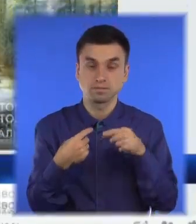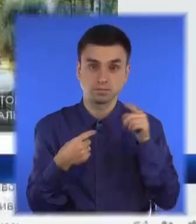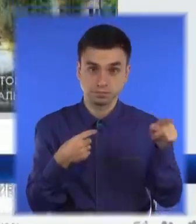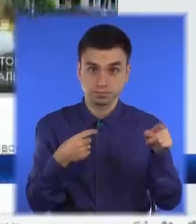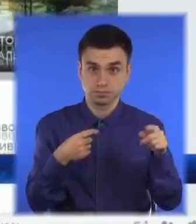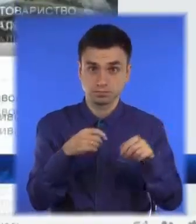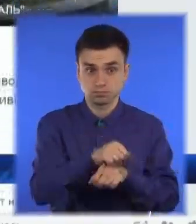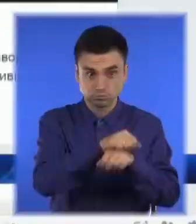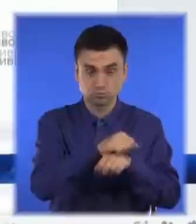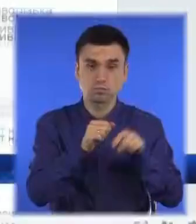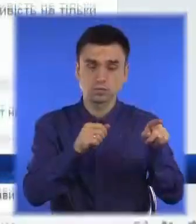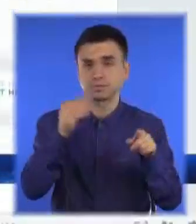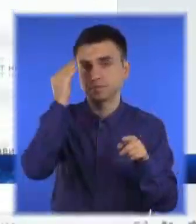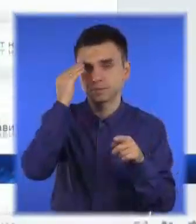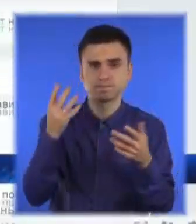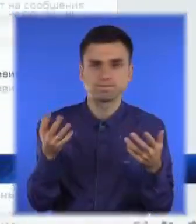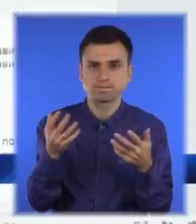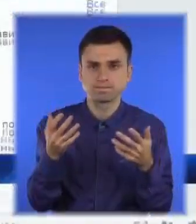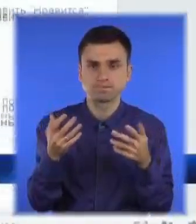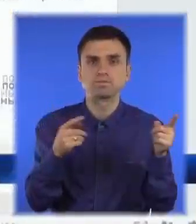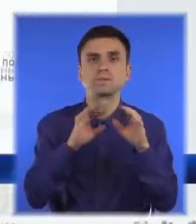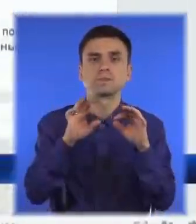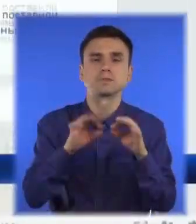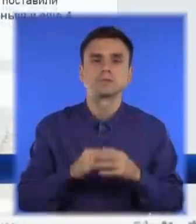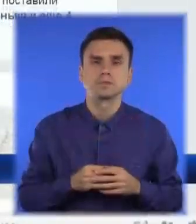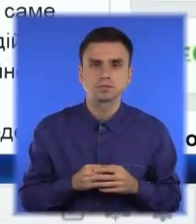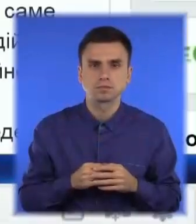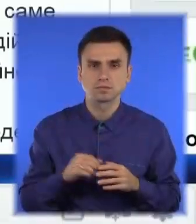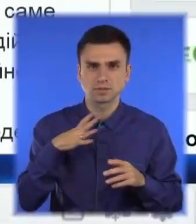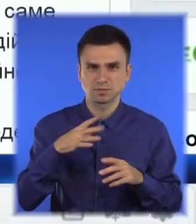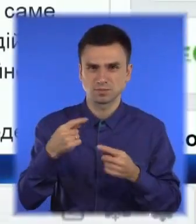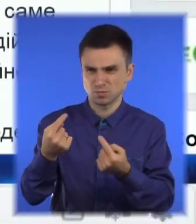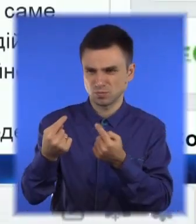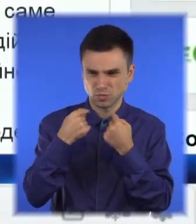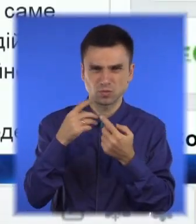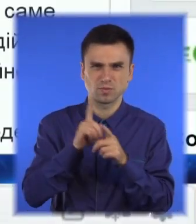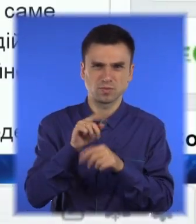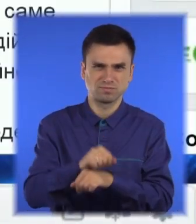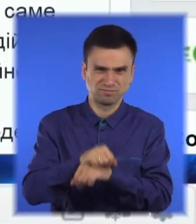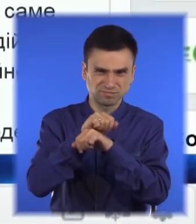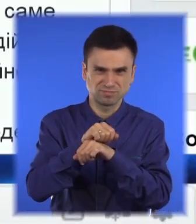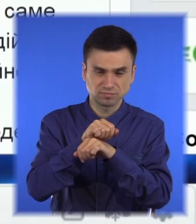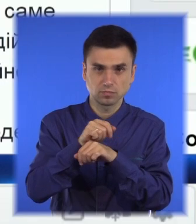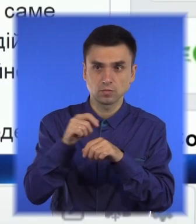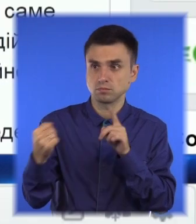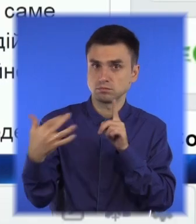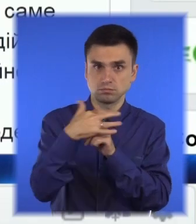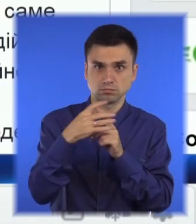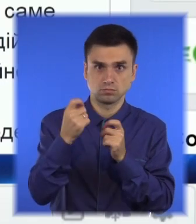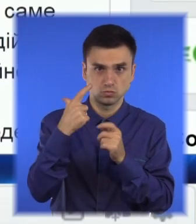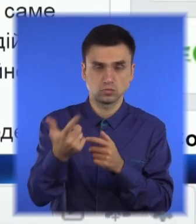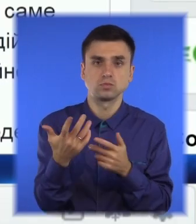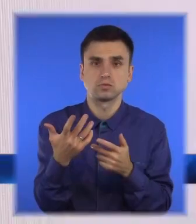будівлі. Представники компанії заявили, під час протесту відбулася спроба нападу на співробітників теплоцентралі. Те,